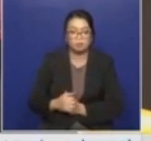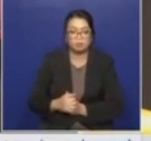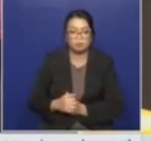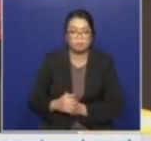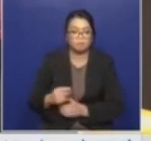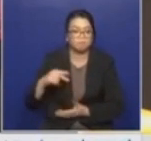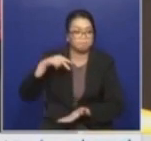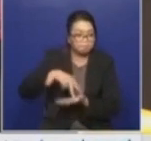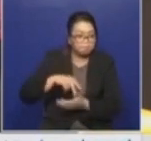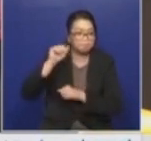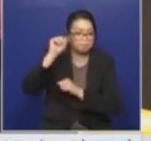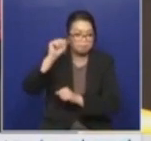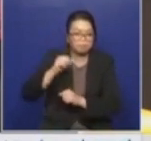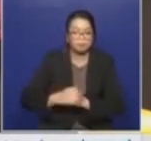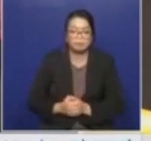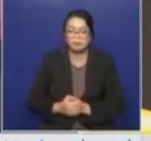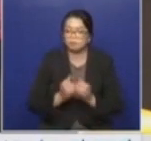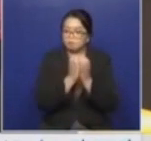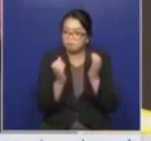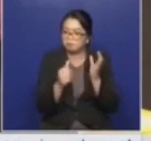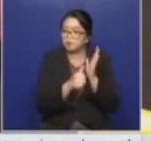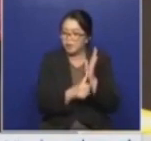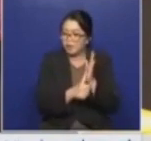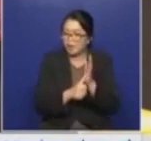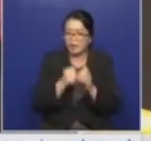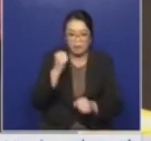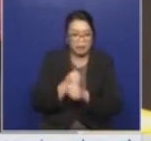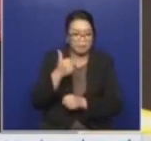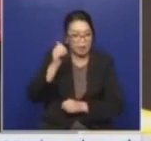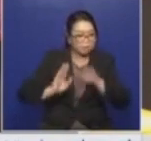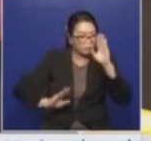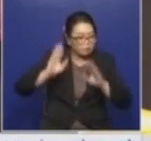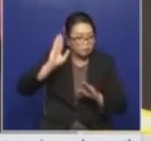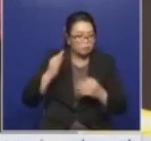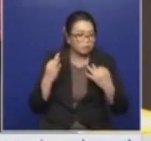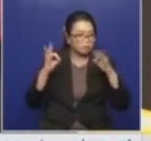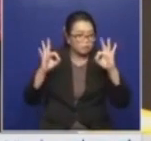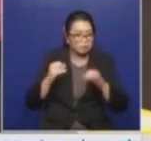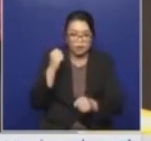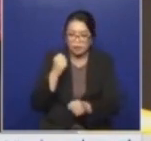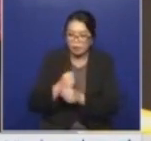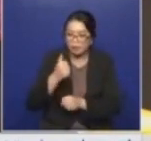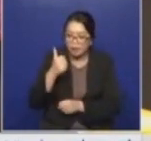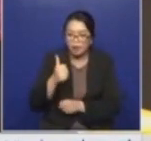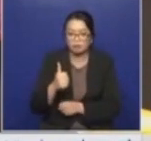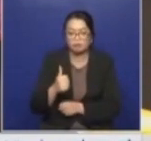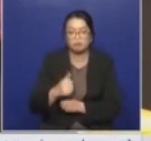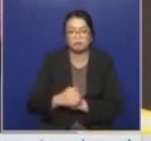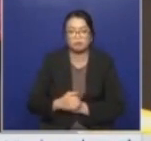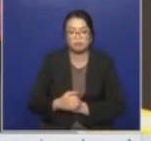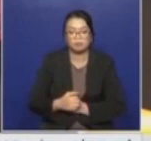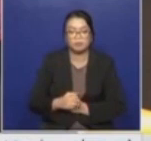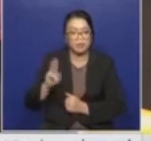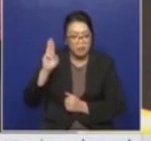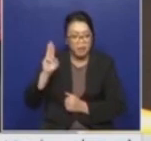สองพรรคการเมืองได้ออกมายืนยันว่าจะแก้ไขรัฐธรรมนูญให้เป็นประชาธิปไต